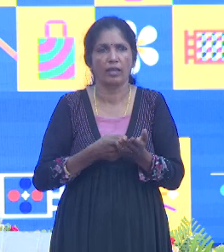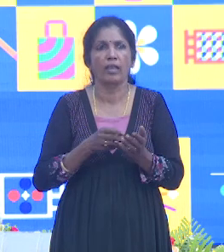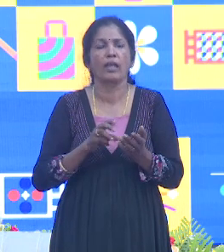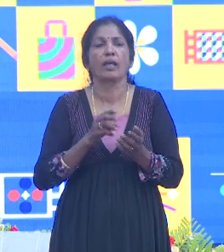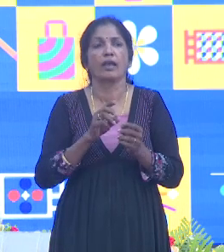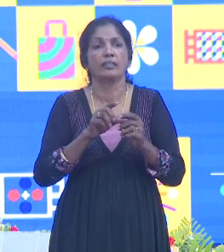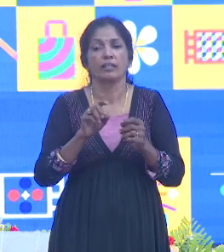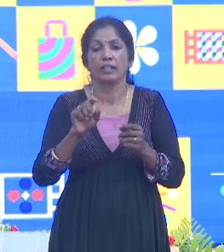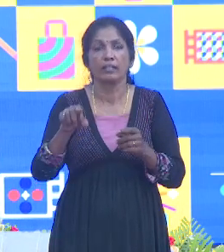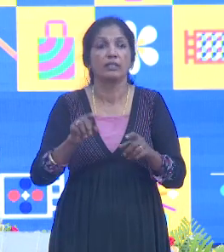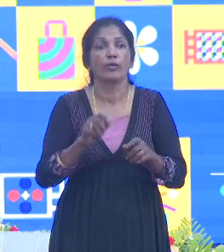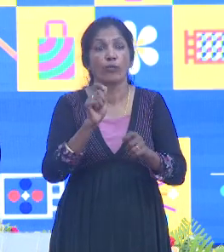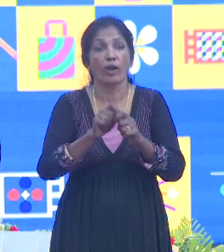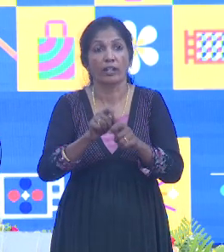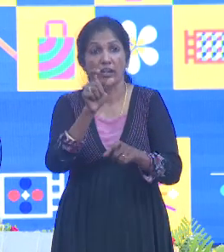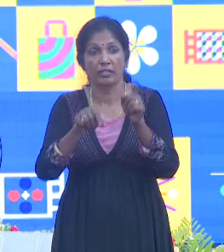കുടികിടപ്പുകാരനെ അനുകൂലമായി